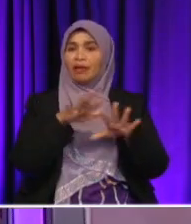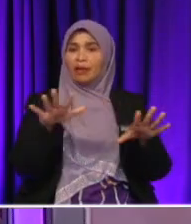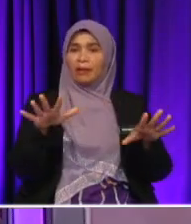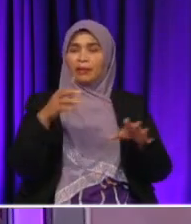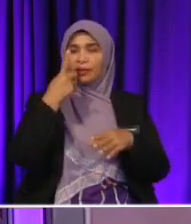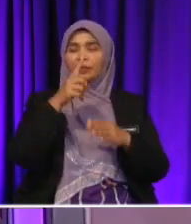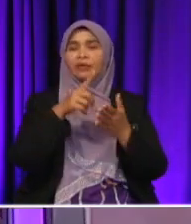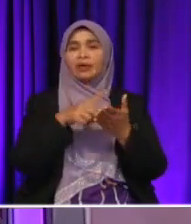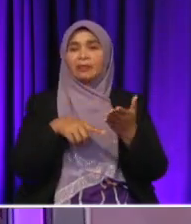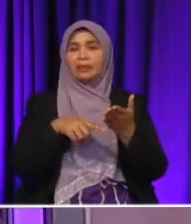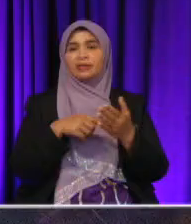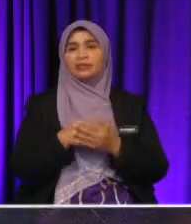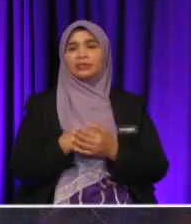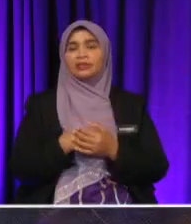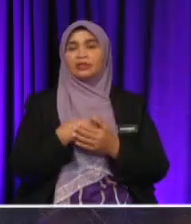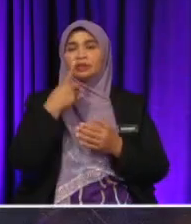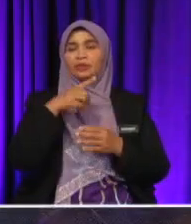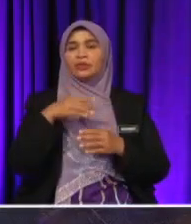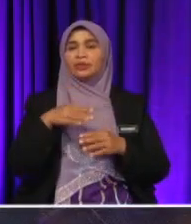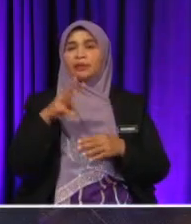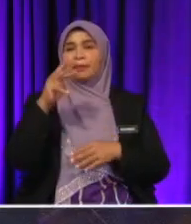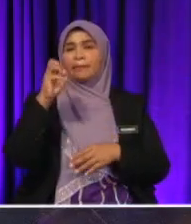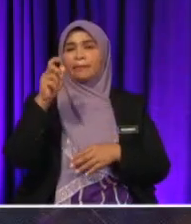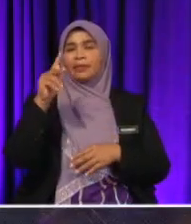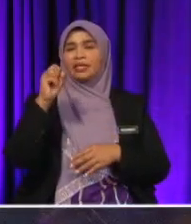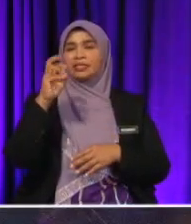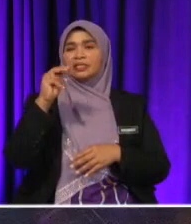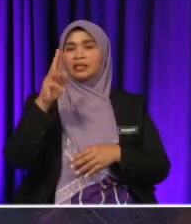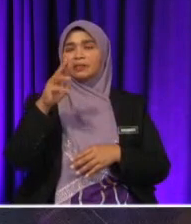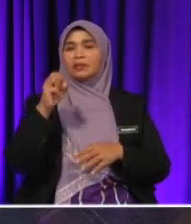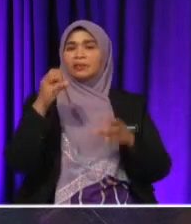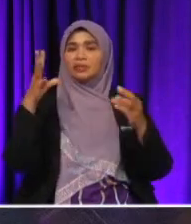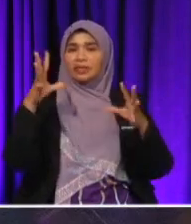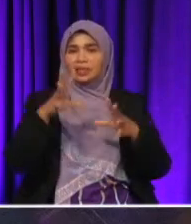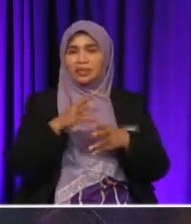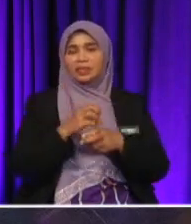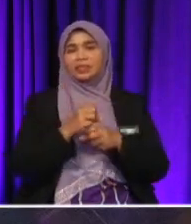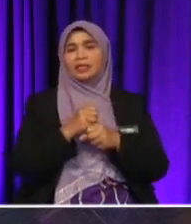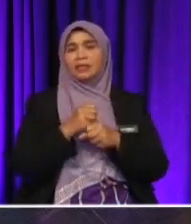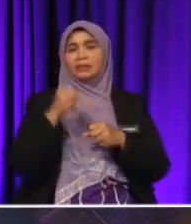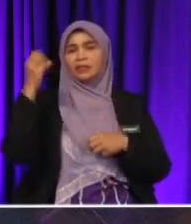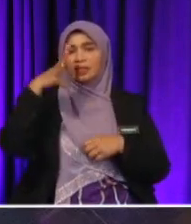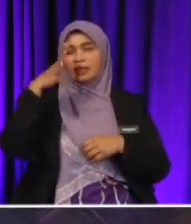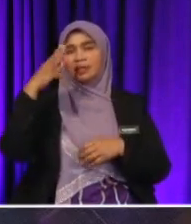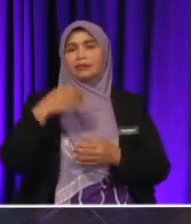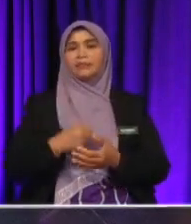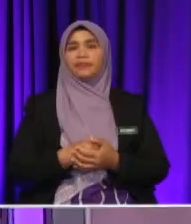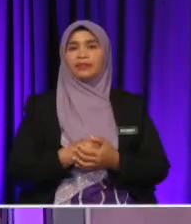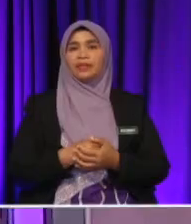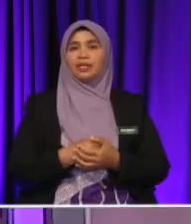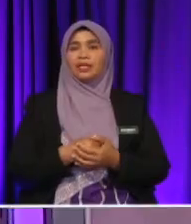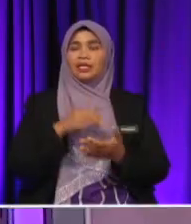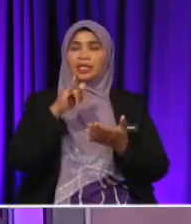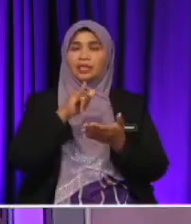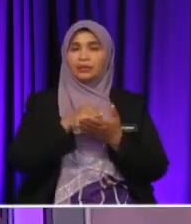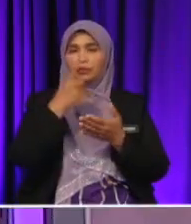apa untuk memaksimumkan penyerapan cahaya matahari benar oke itu adalah